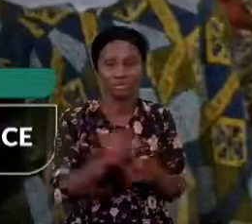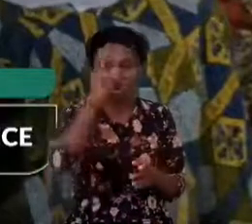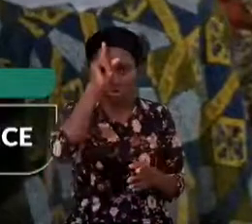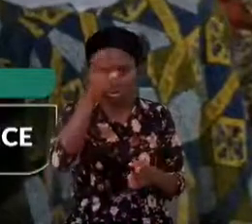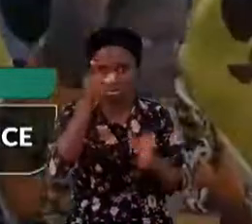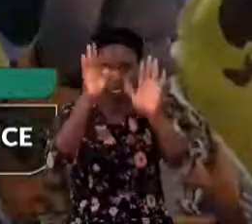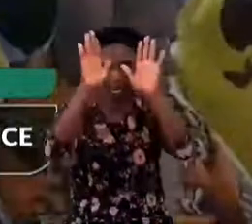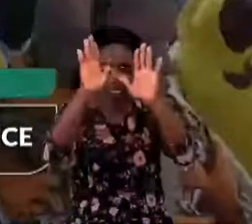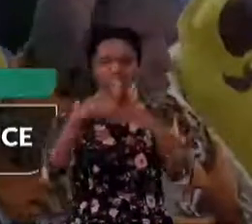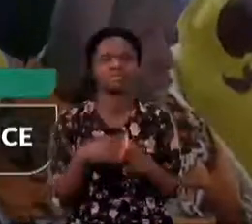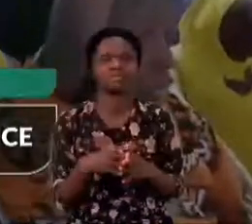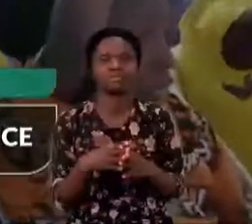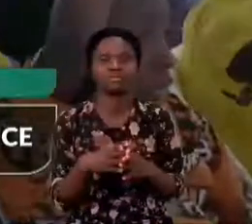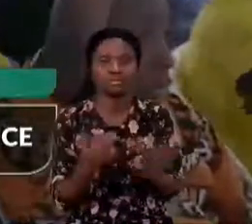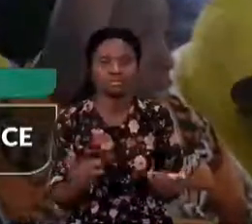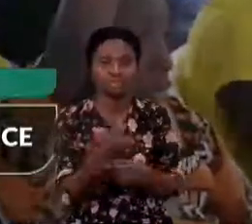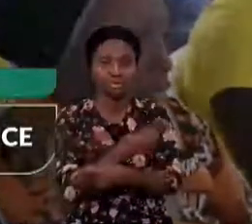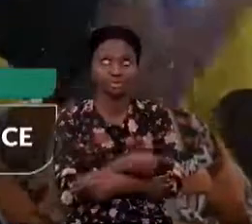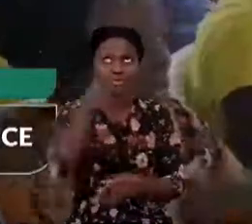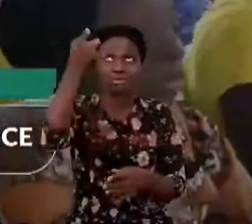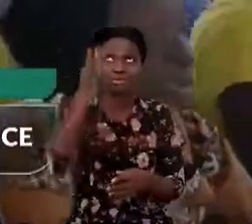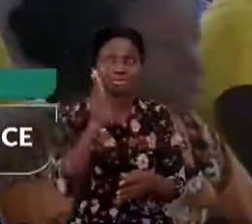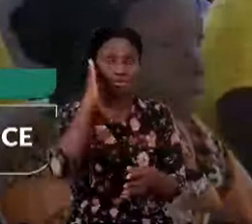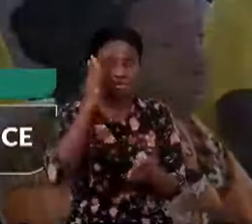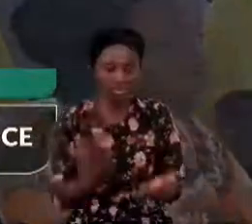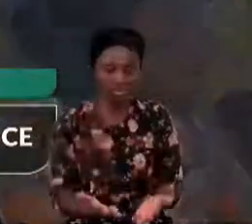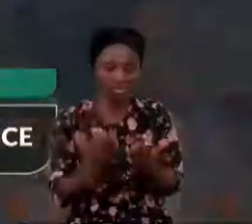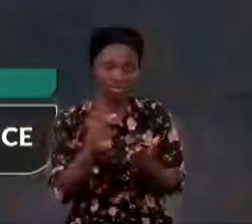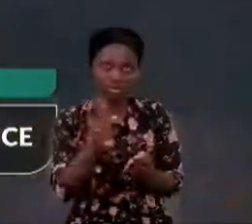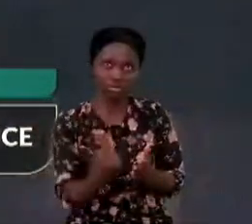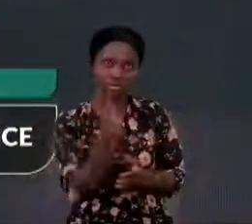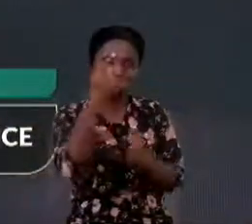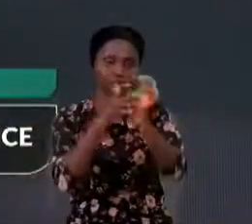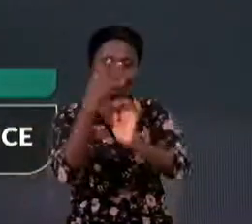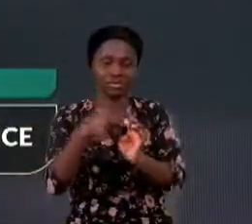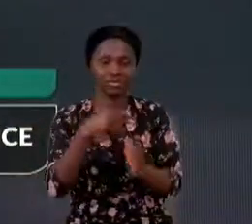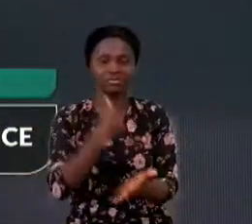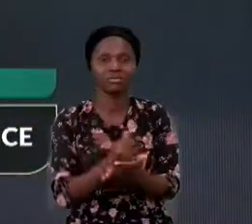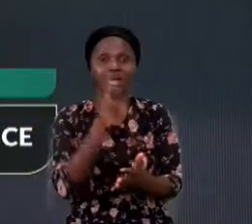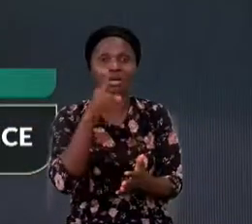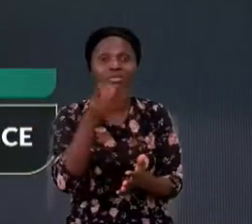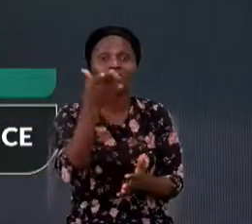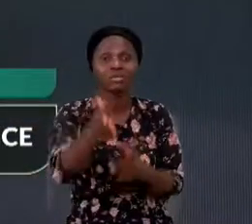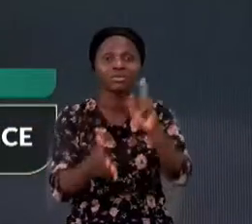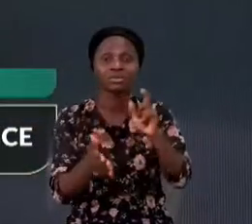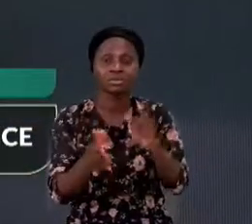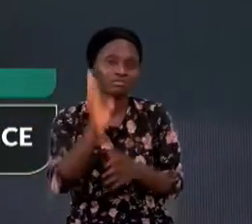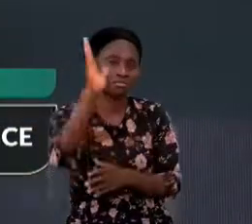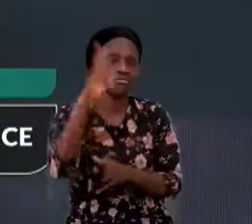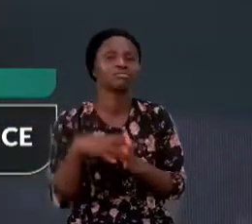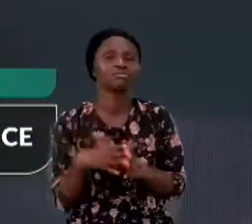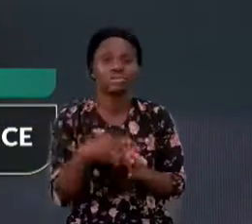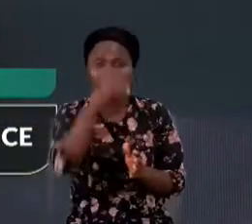bénisse. Parce qu'il est le Dieu qui nous forme, qui nous reforme, qui nous change. Et